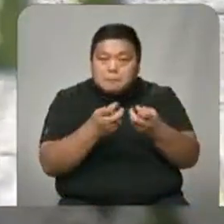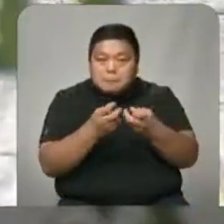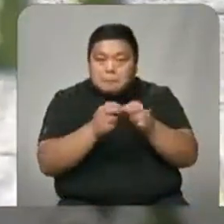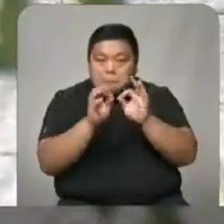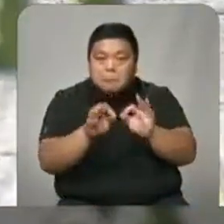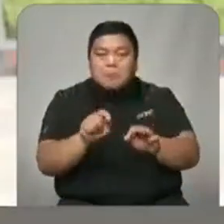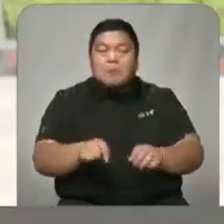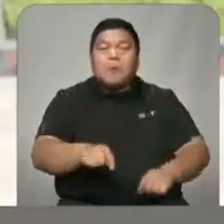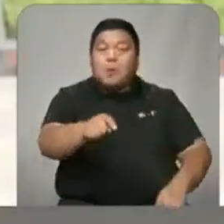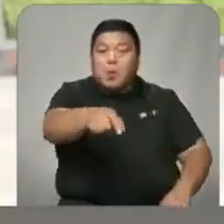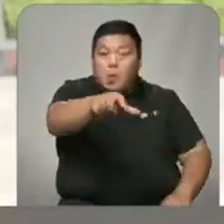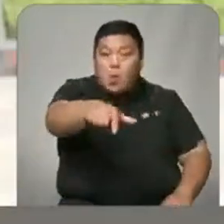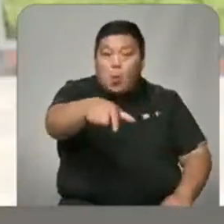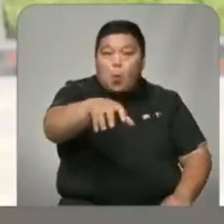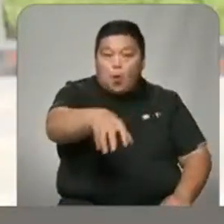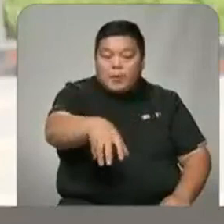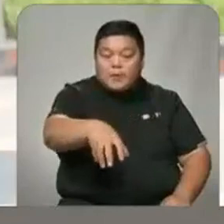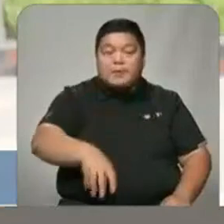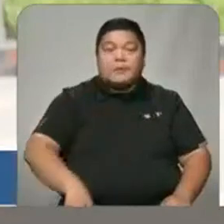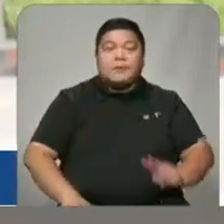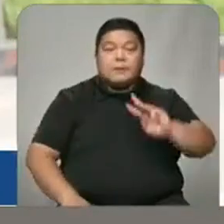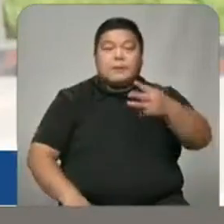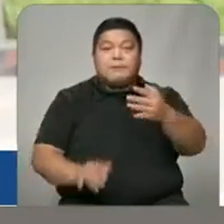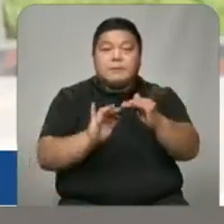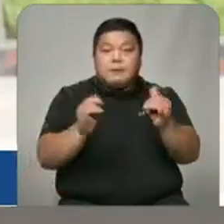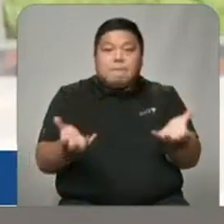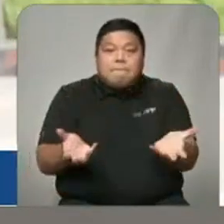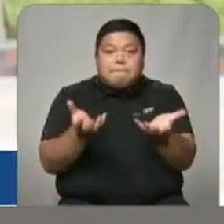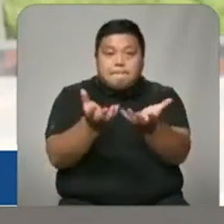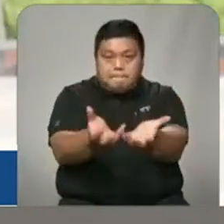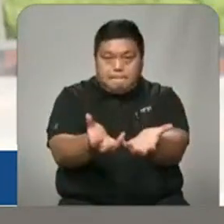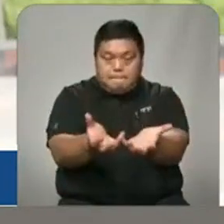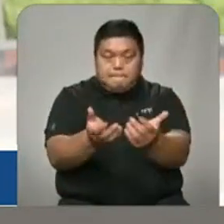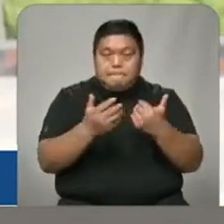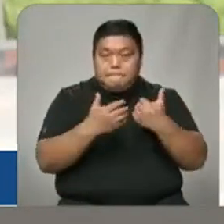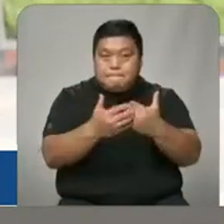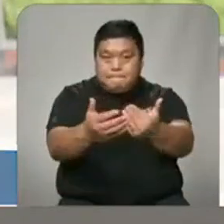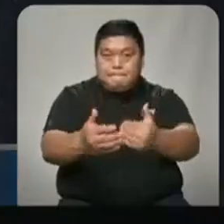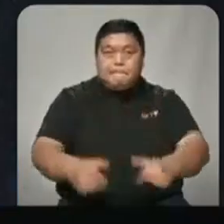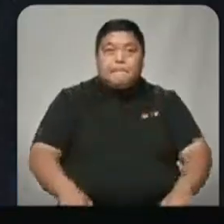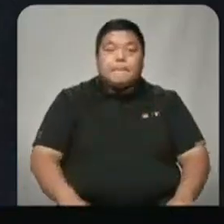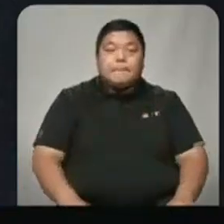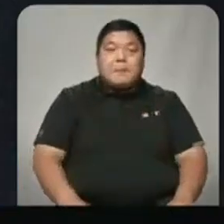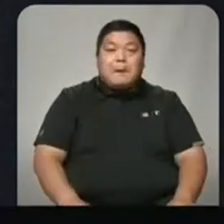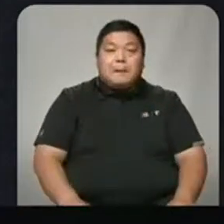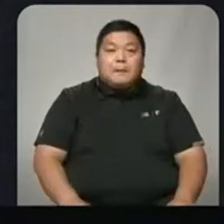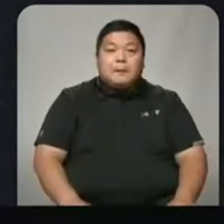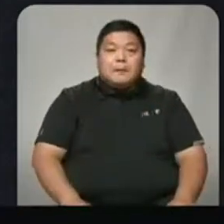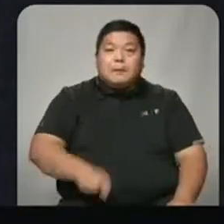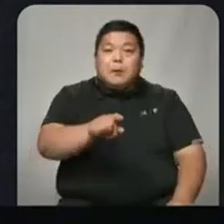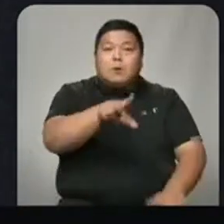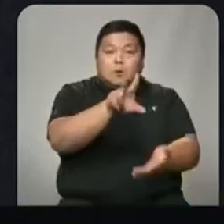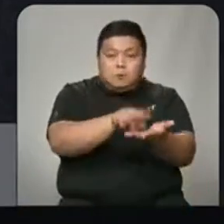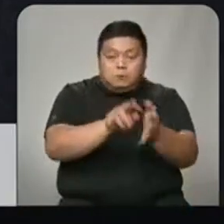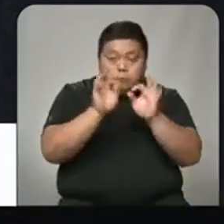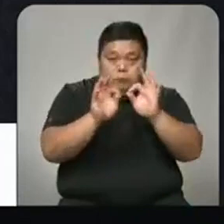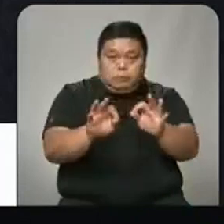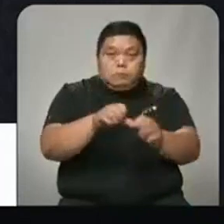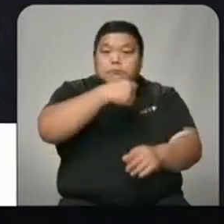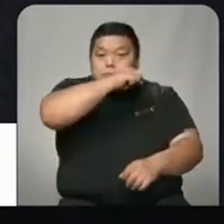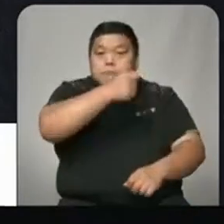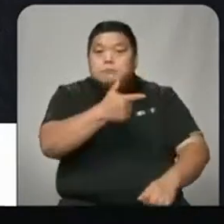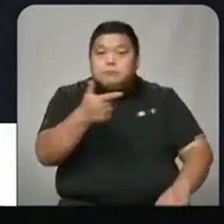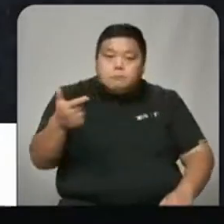착공식은 이곳 오색 케이블카 정류장 부지에서 300여 명이 참석한 가운데 진행될 예정입니다 문제는 관련 예산입니다